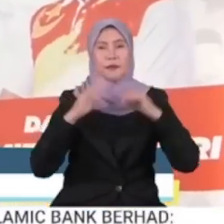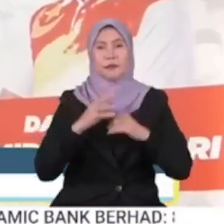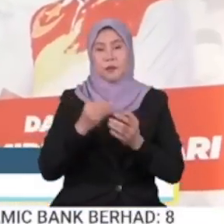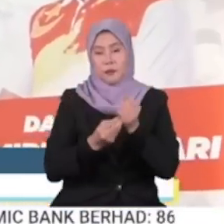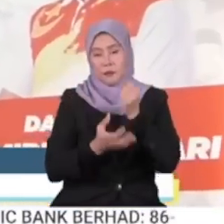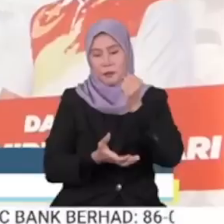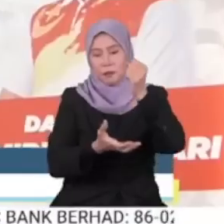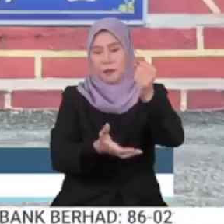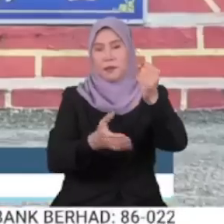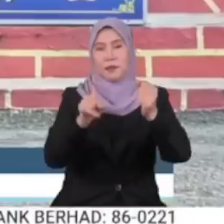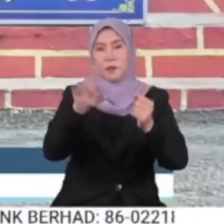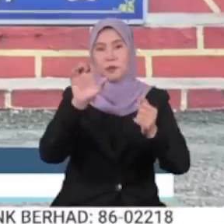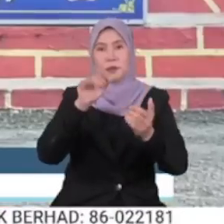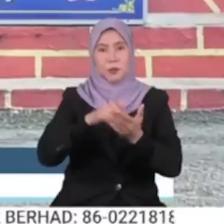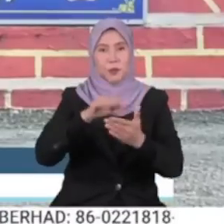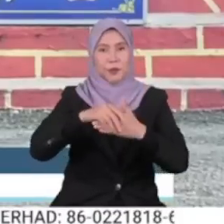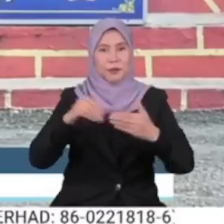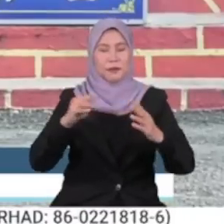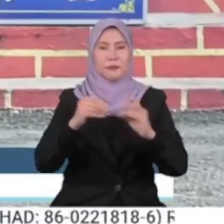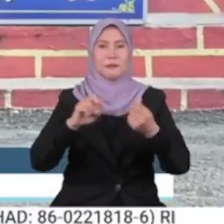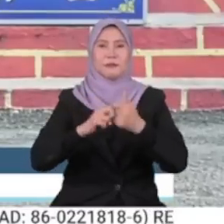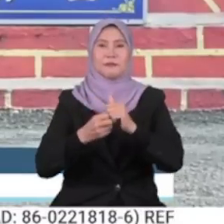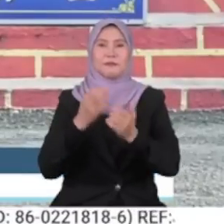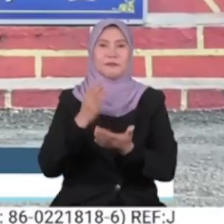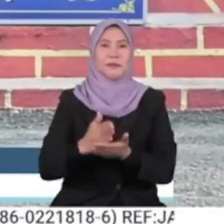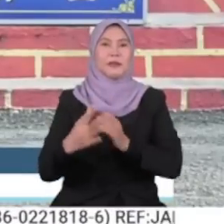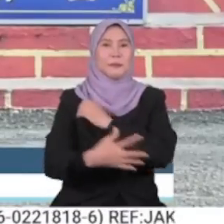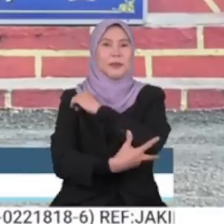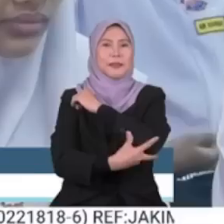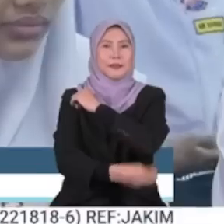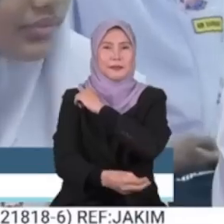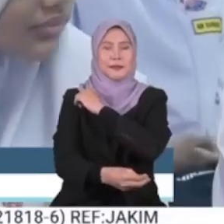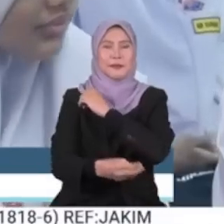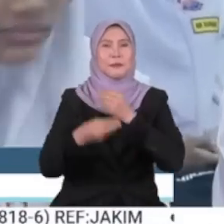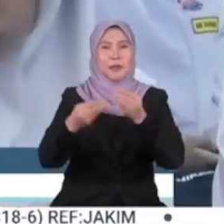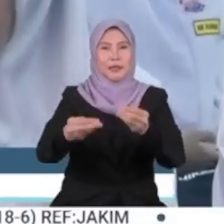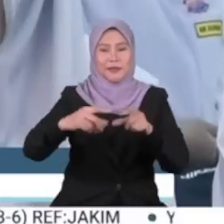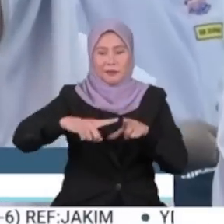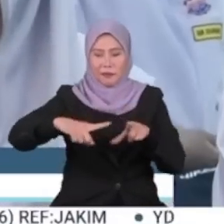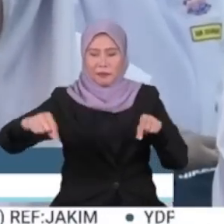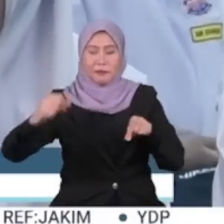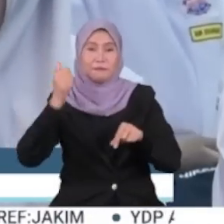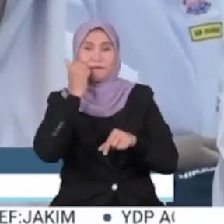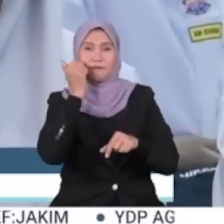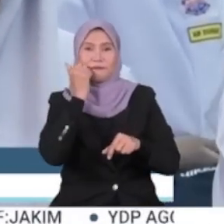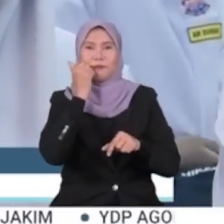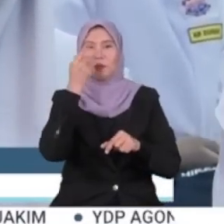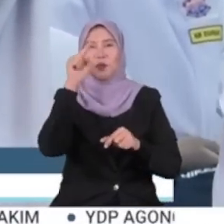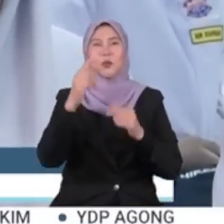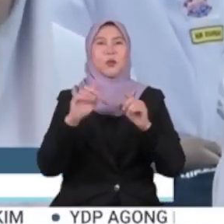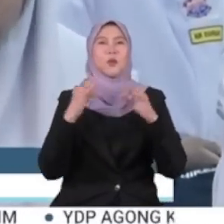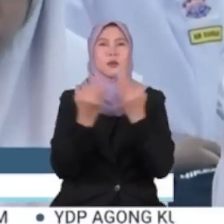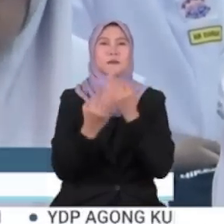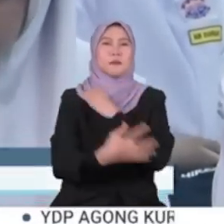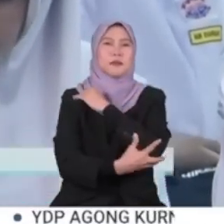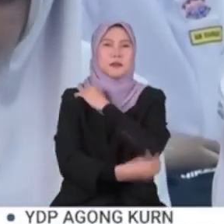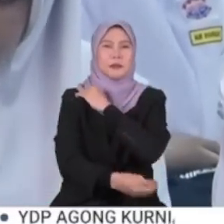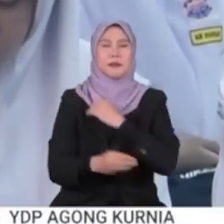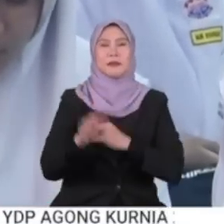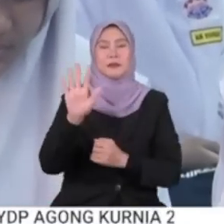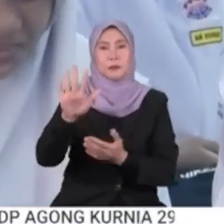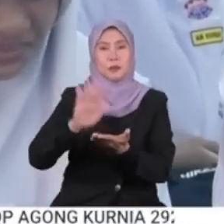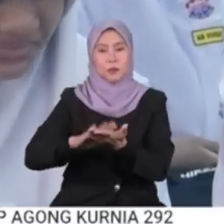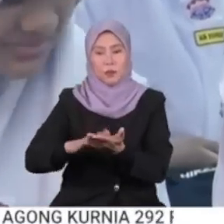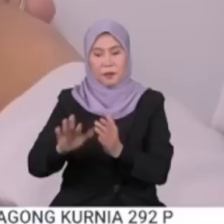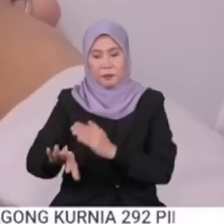memperuntukkan RM100,000 bagi program menangani kemiskinan haid dengan memberi tuala wanita percuma kepada pelajar kurang berkemampuan. 5 sekolah